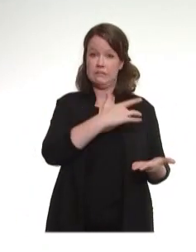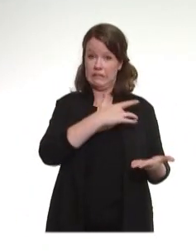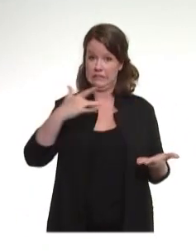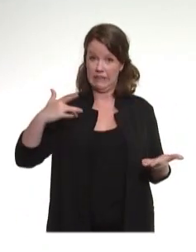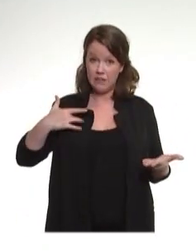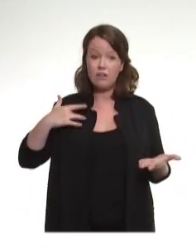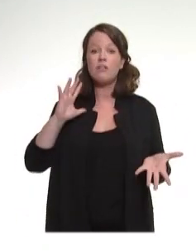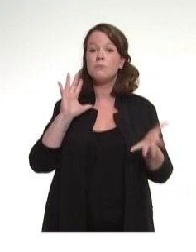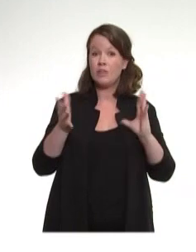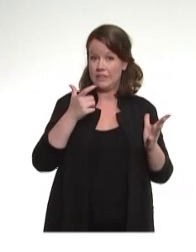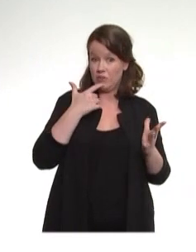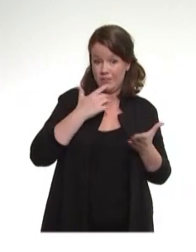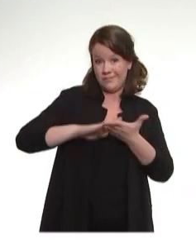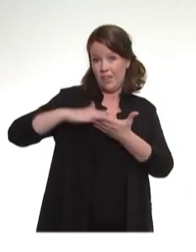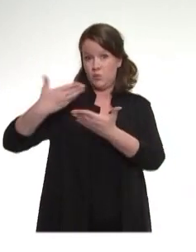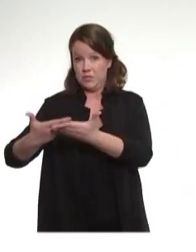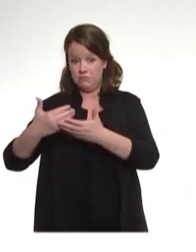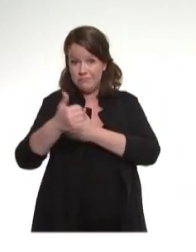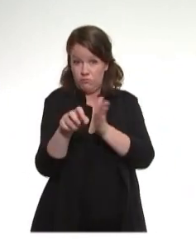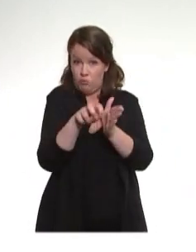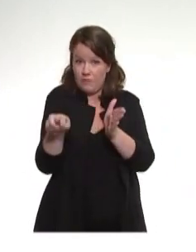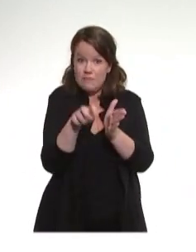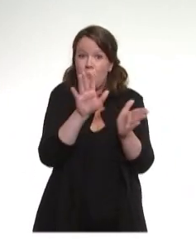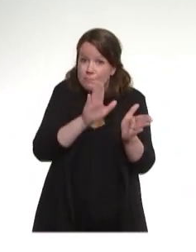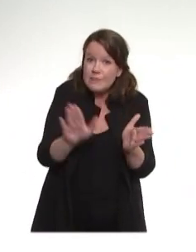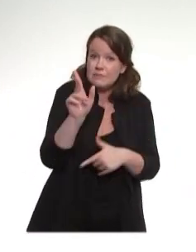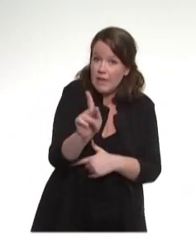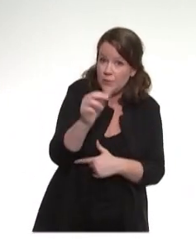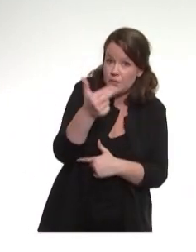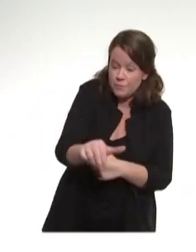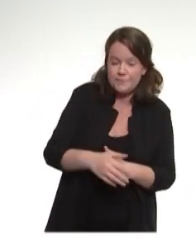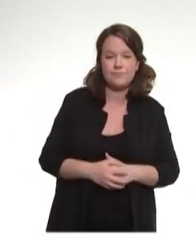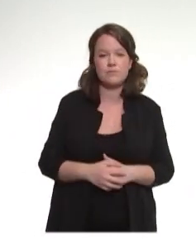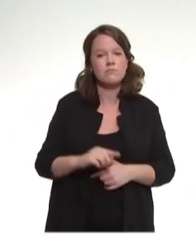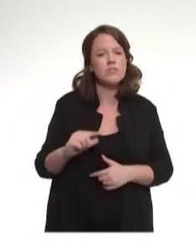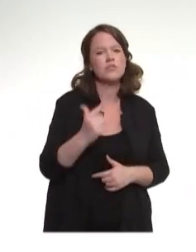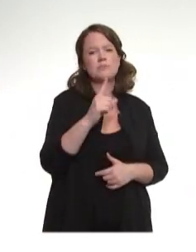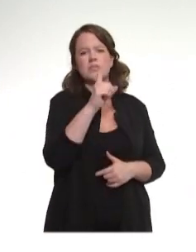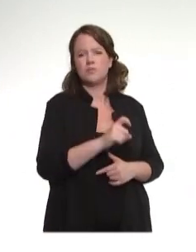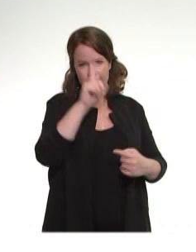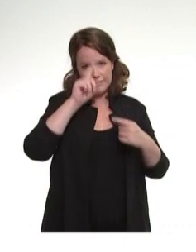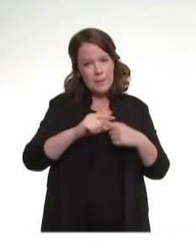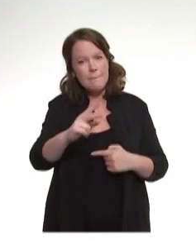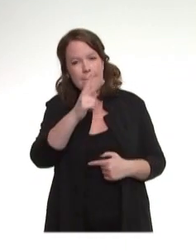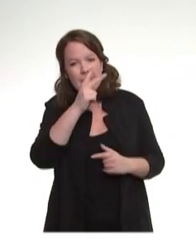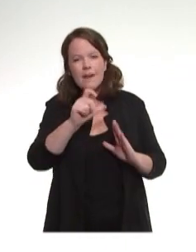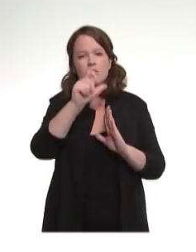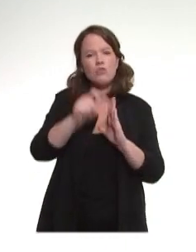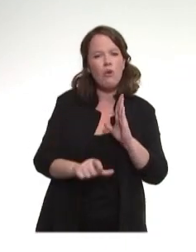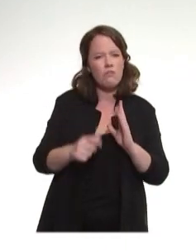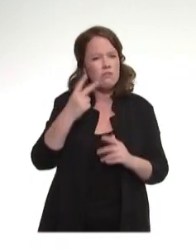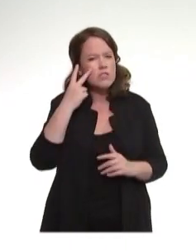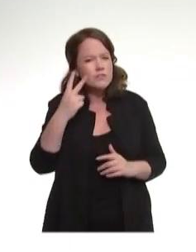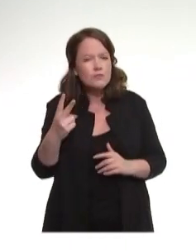locales et puis ma deuxième question elle concerne les bars et les restaurants je crois que le critère qui a été retenue c'est les établissements qui possède une cuisine